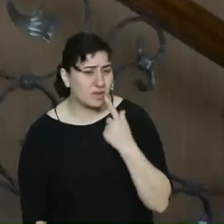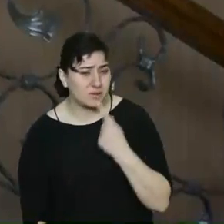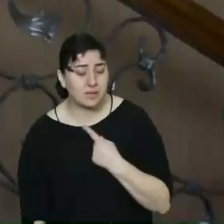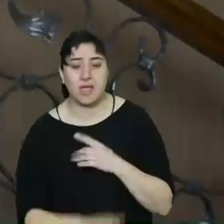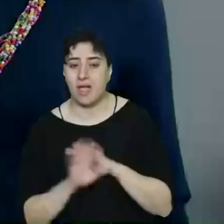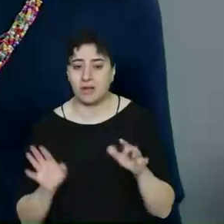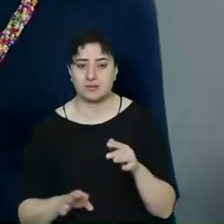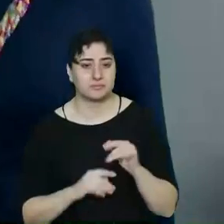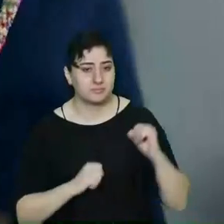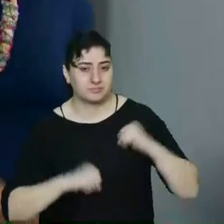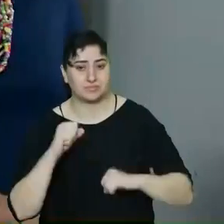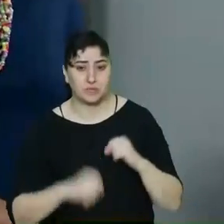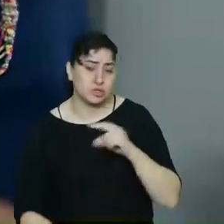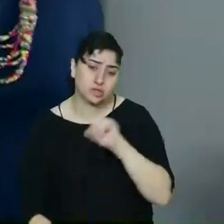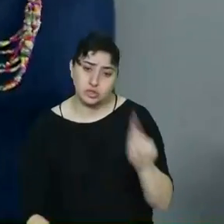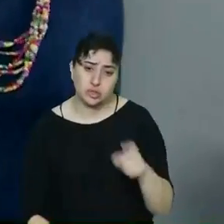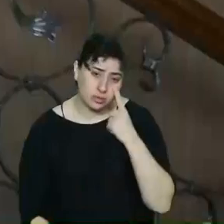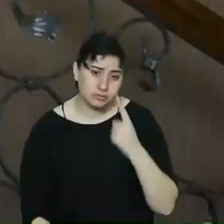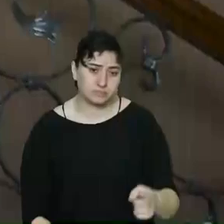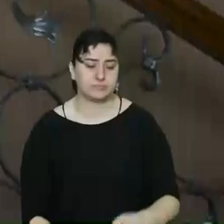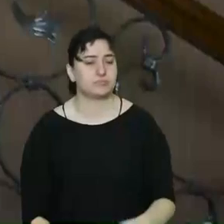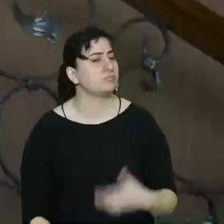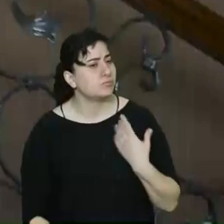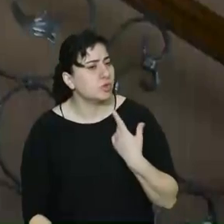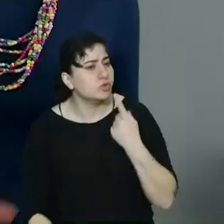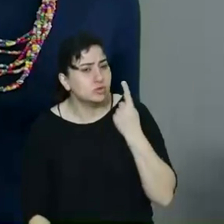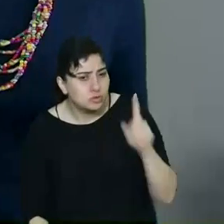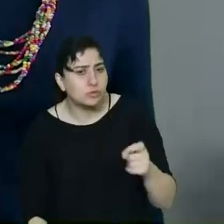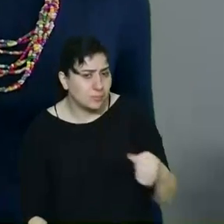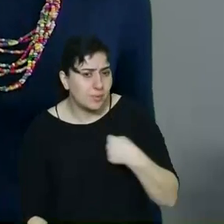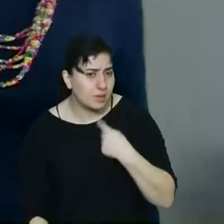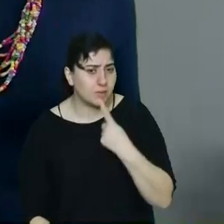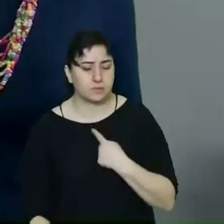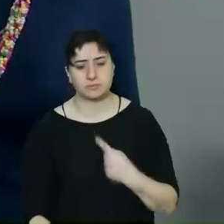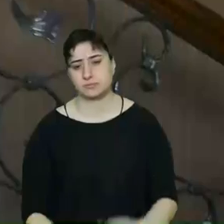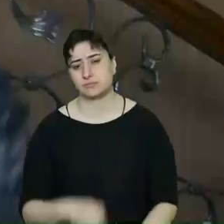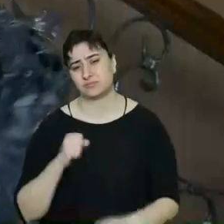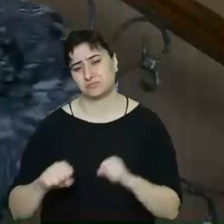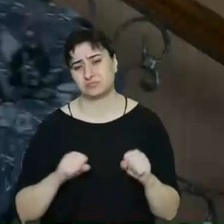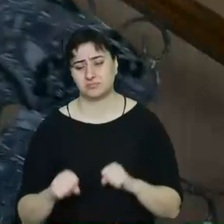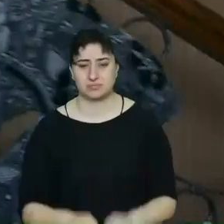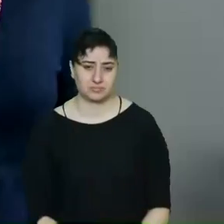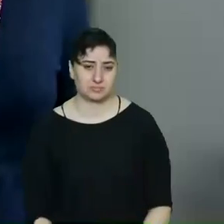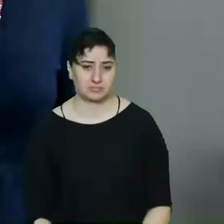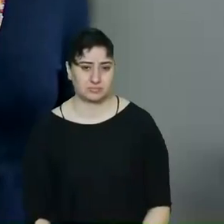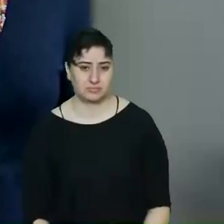Hayır efendim, bana dedi. Bana dedi. Sor istersen kendisine. Ya ben söylüyorum işte, bana dedi onu. Serpil'e daral